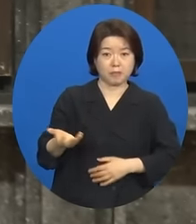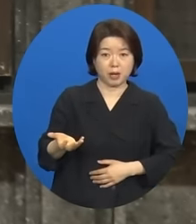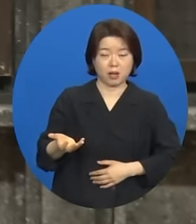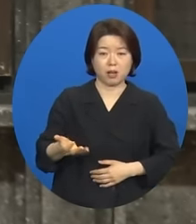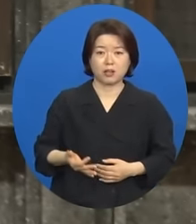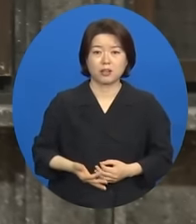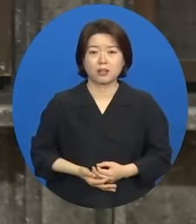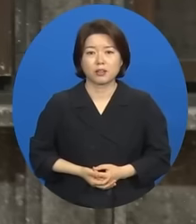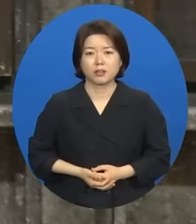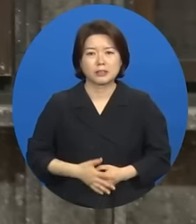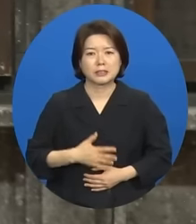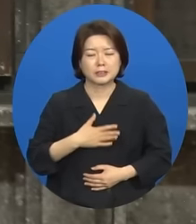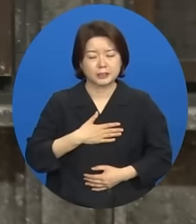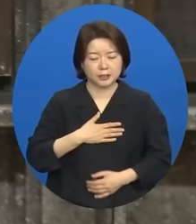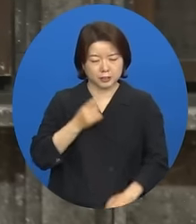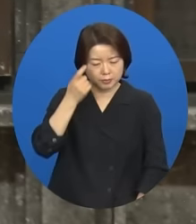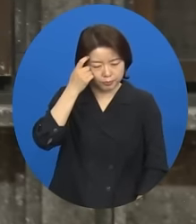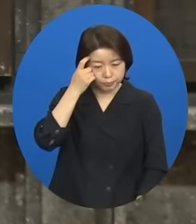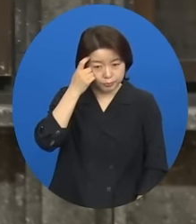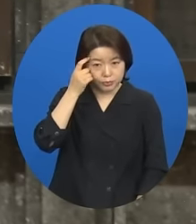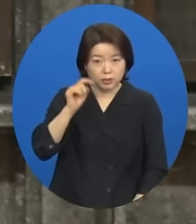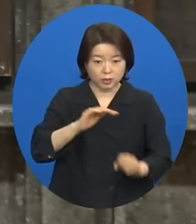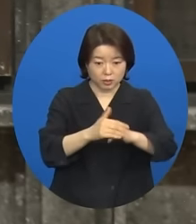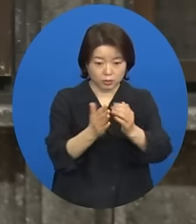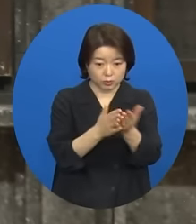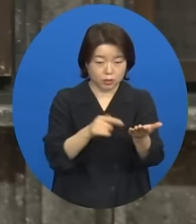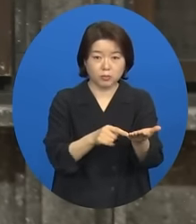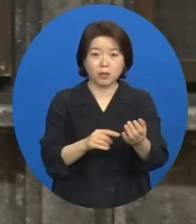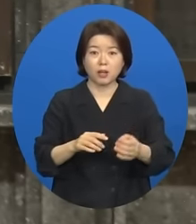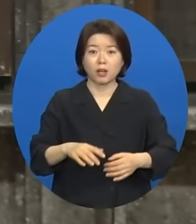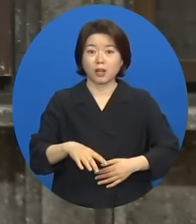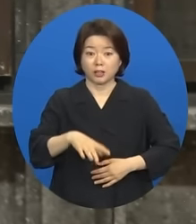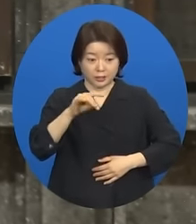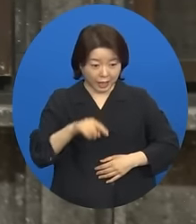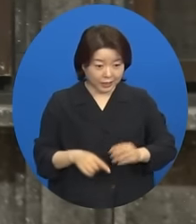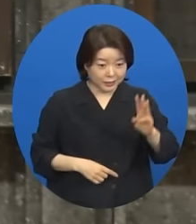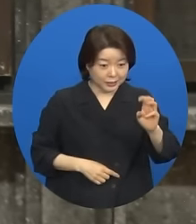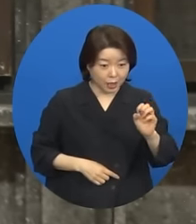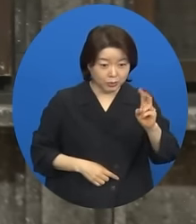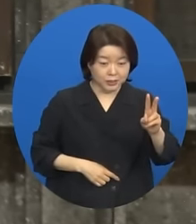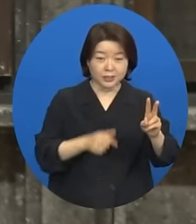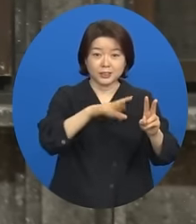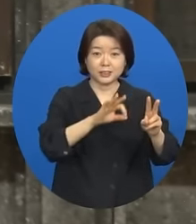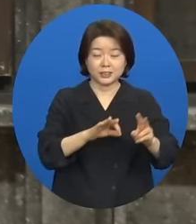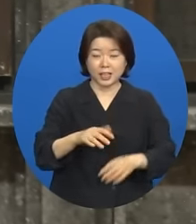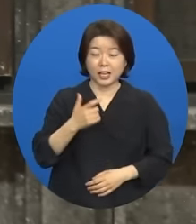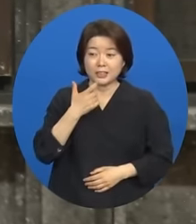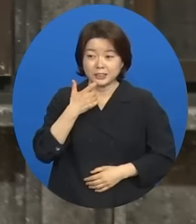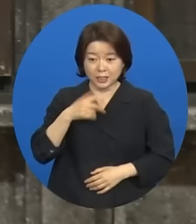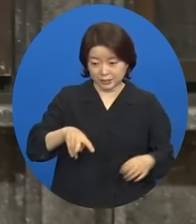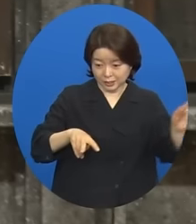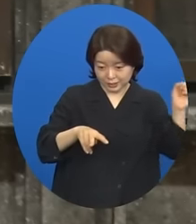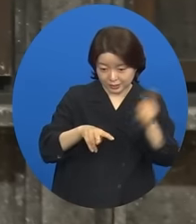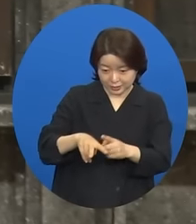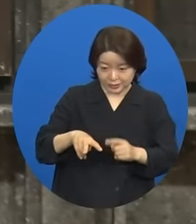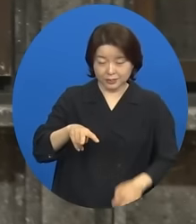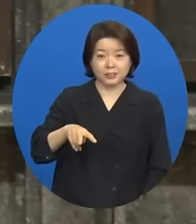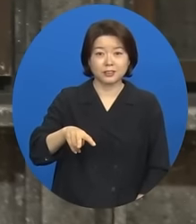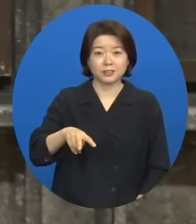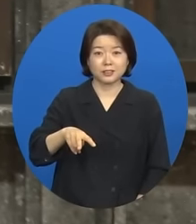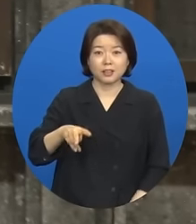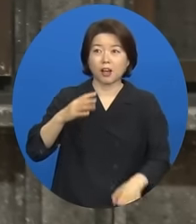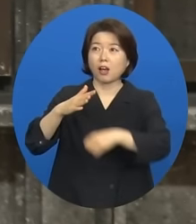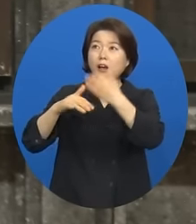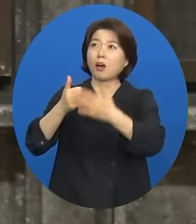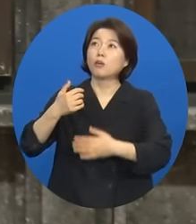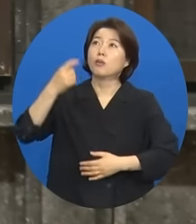근데 제가 묵상하던 본문이 뭡니까? 이 창세기 32장 야곱의 허벅지를 치신 하나님,